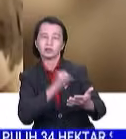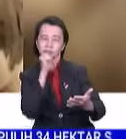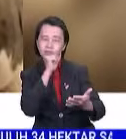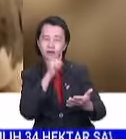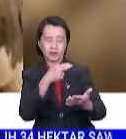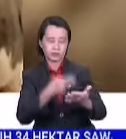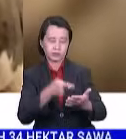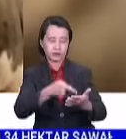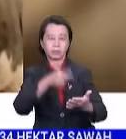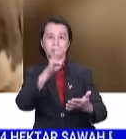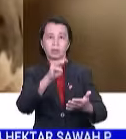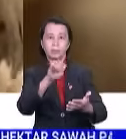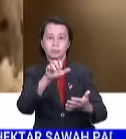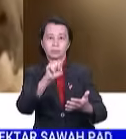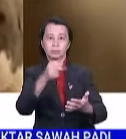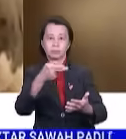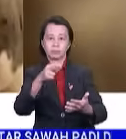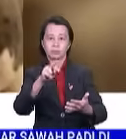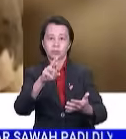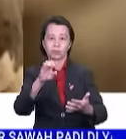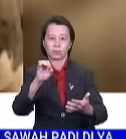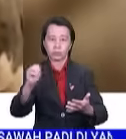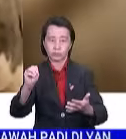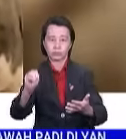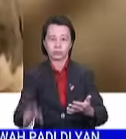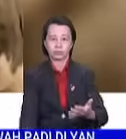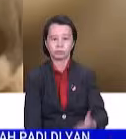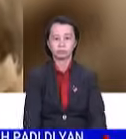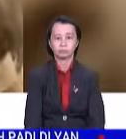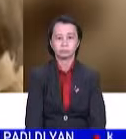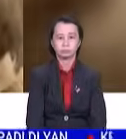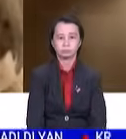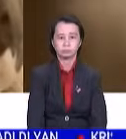bernama mushroom itu Hei